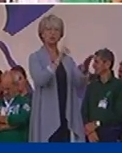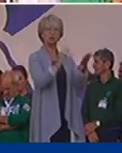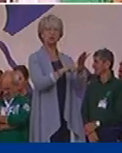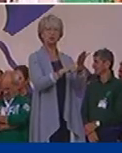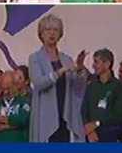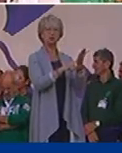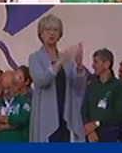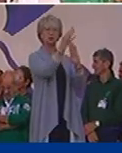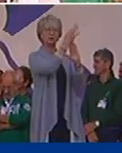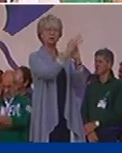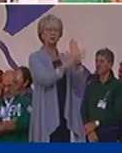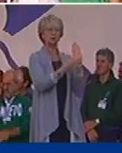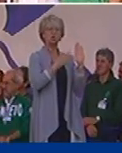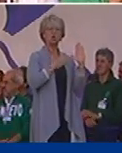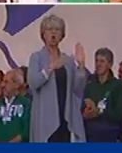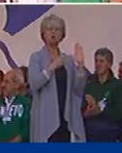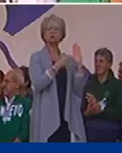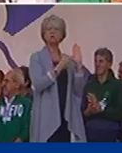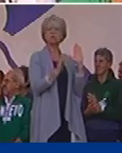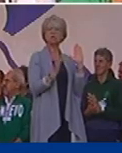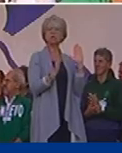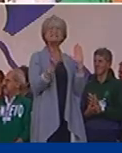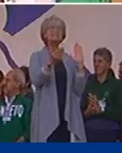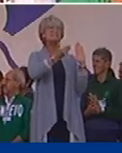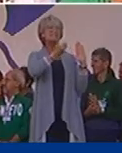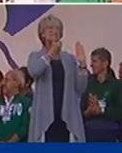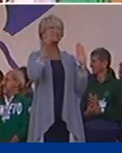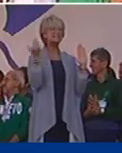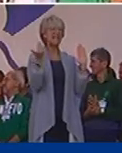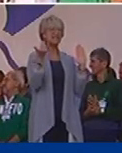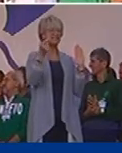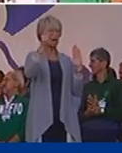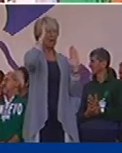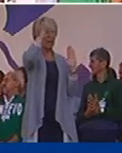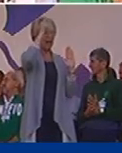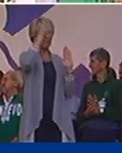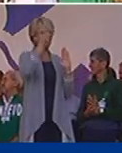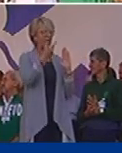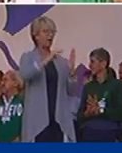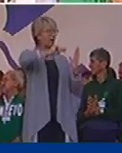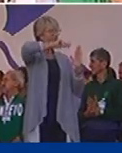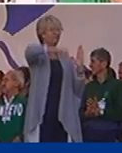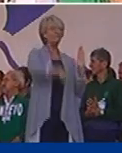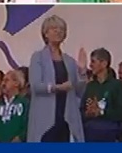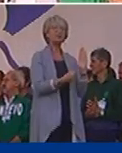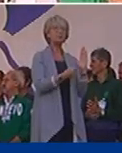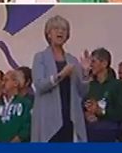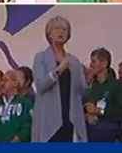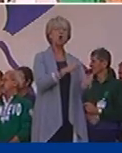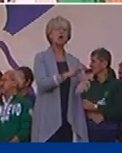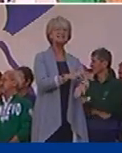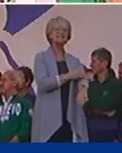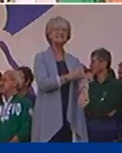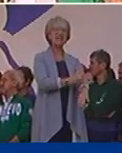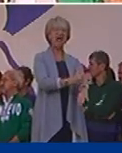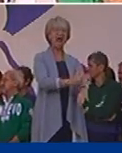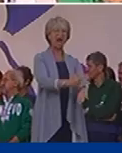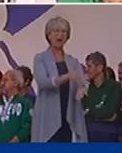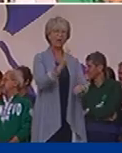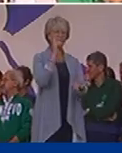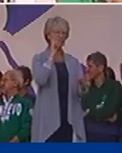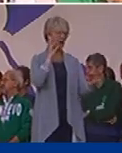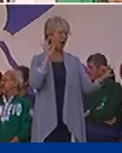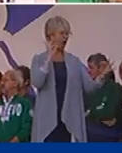alle nostre condizioni, senza il cappello in mano, firmando con sangue ogni eventuale